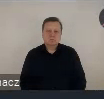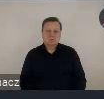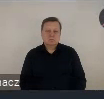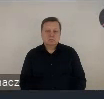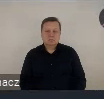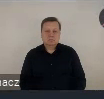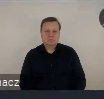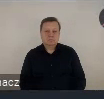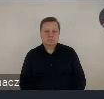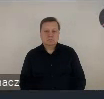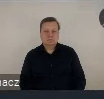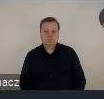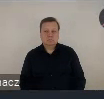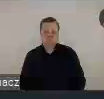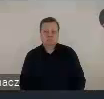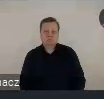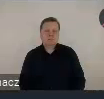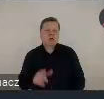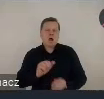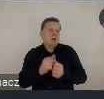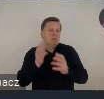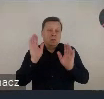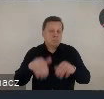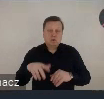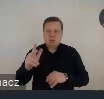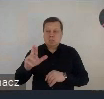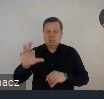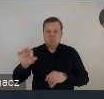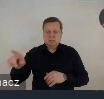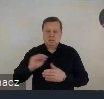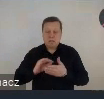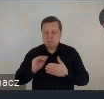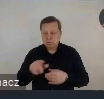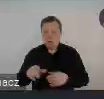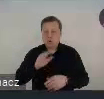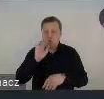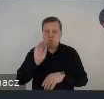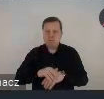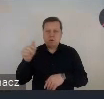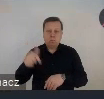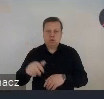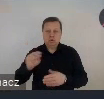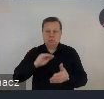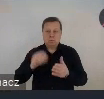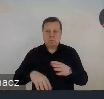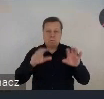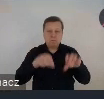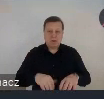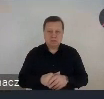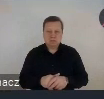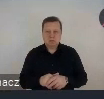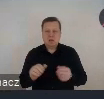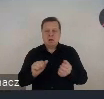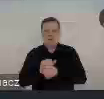Albo na przykład, jeśli w Krajowym Rejestrze Sądowym jest określone, że umowę musi podpisywać prezes, a